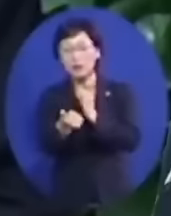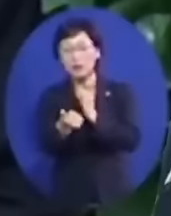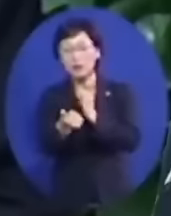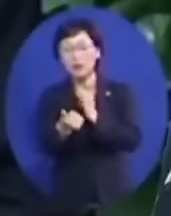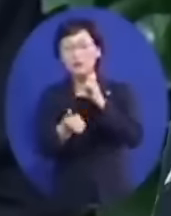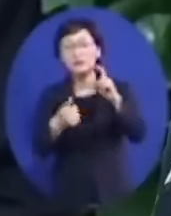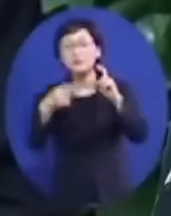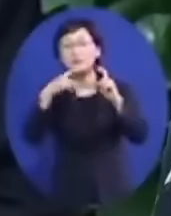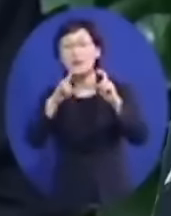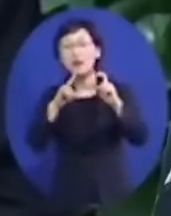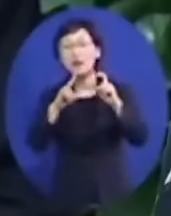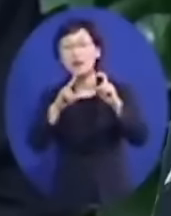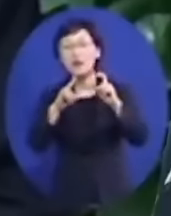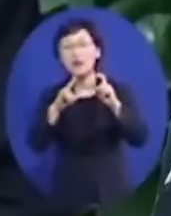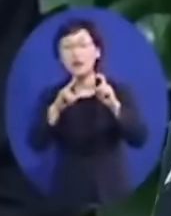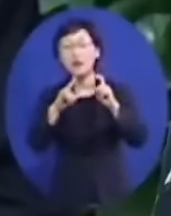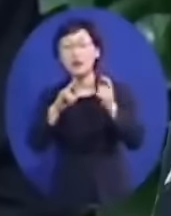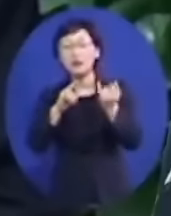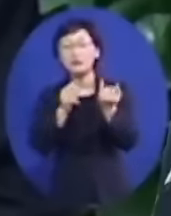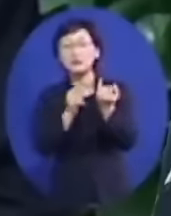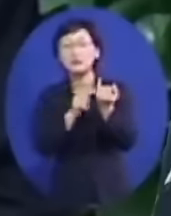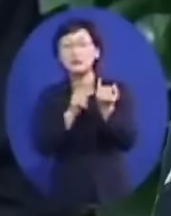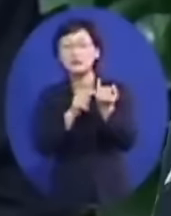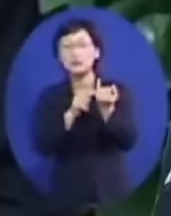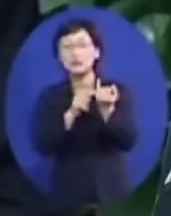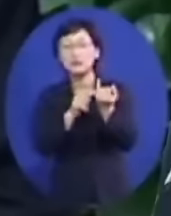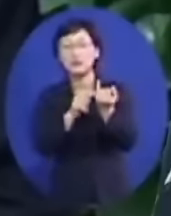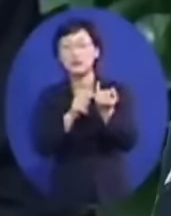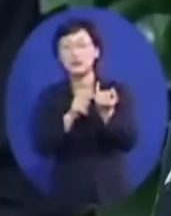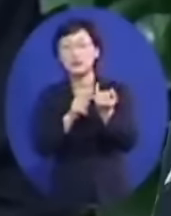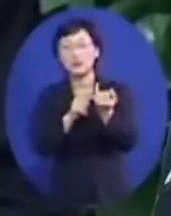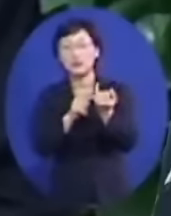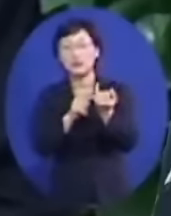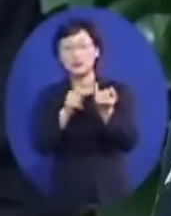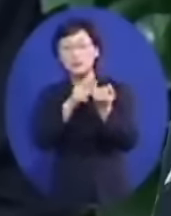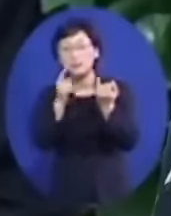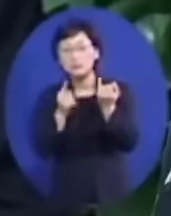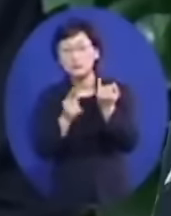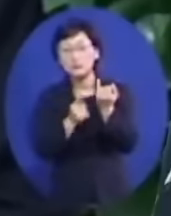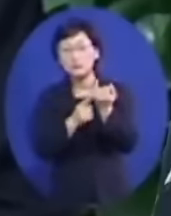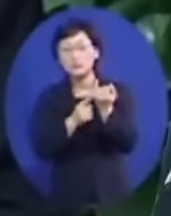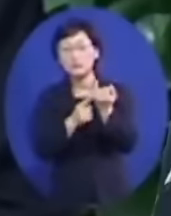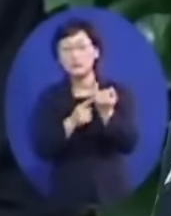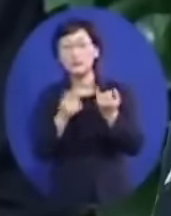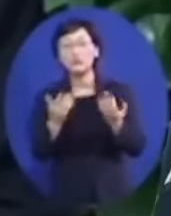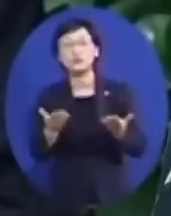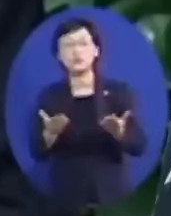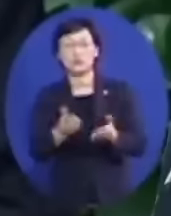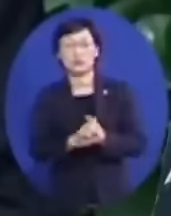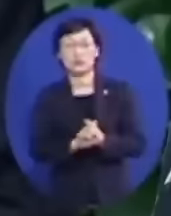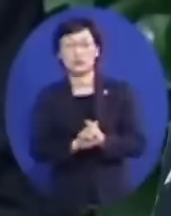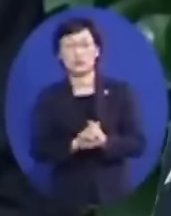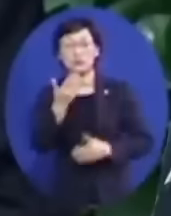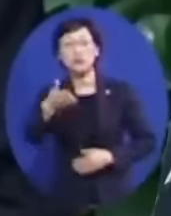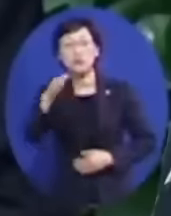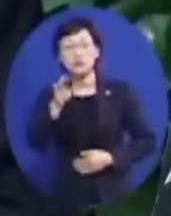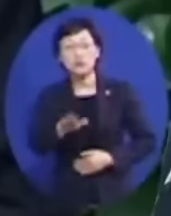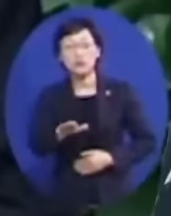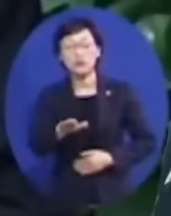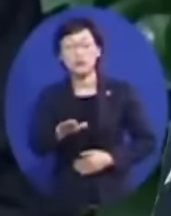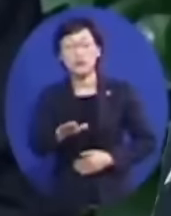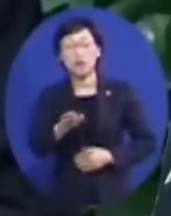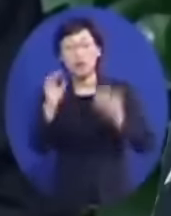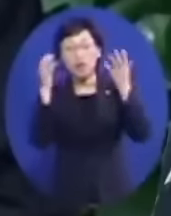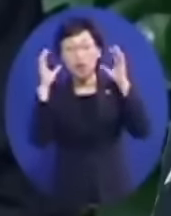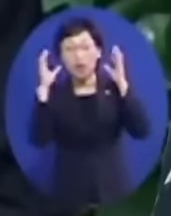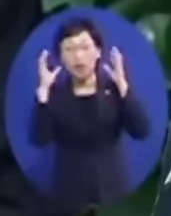10대의 여성이 유복자를 가지고 어떻게 하겠습니까? 그러나